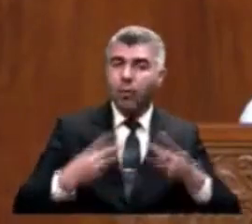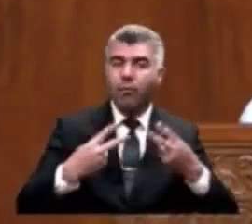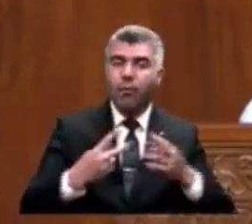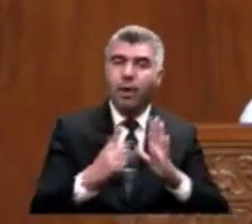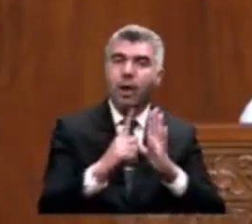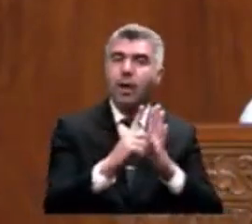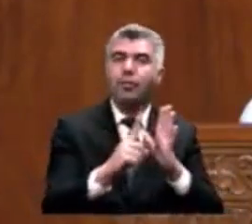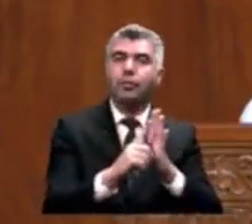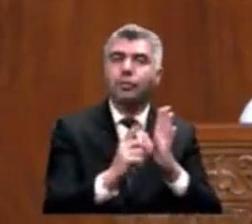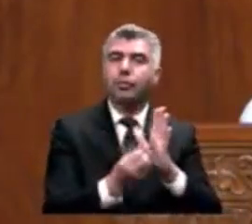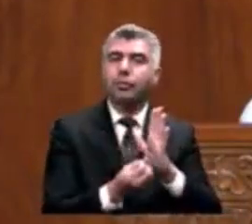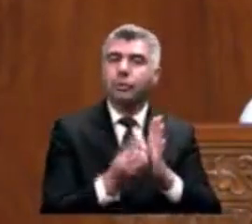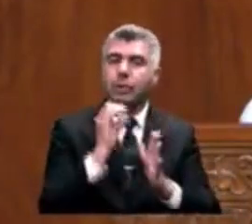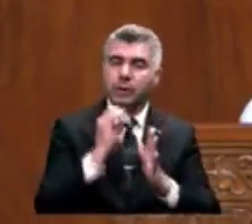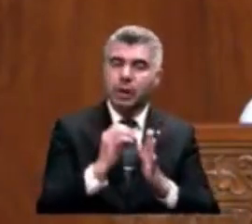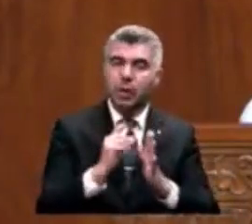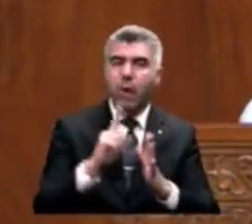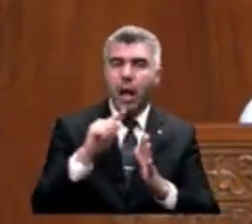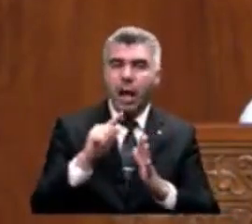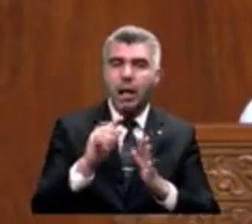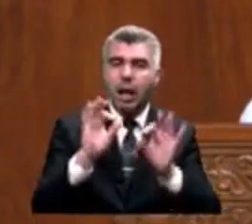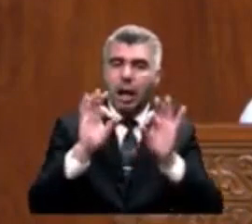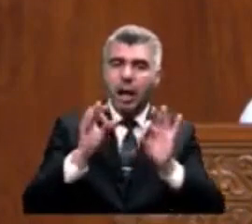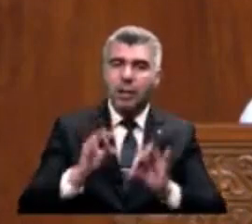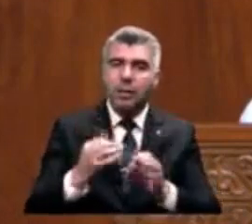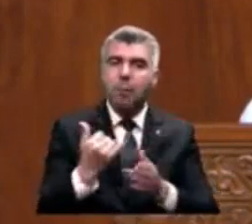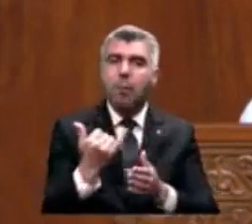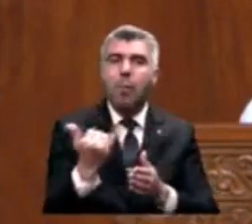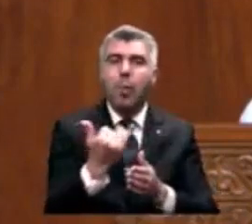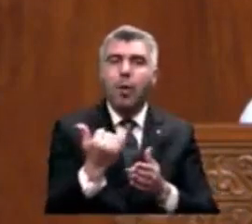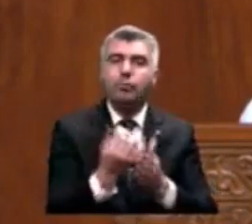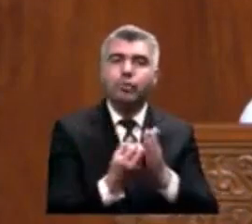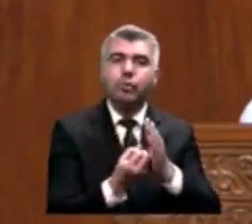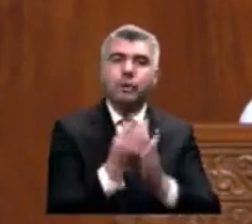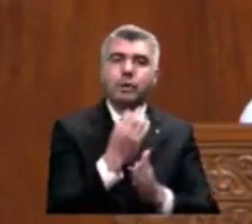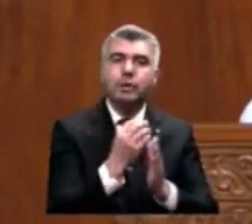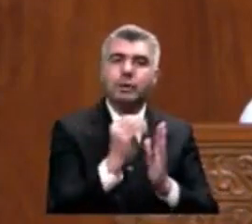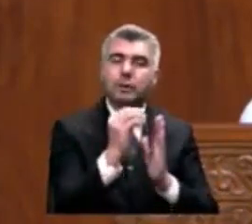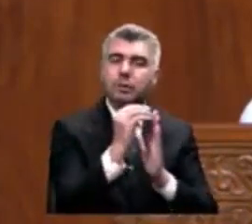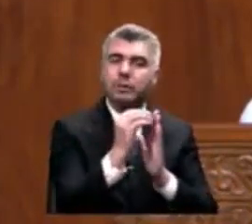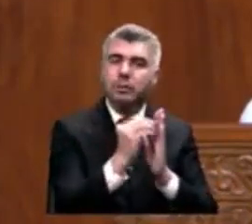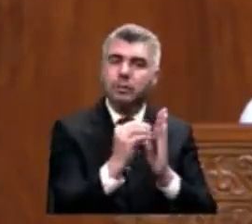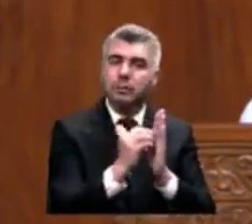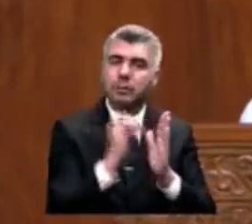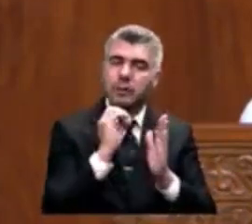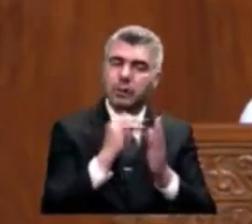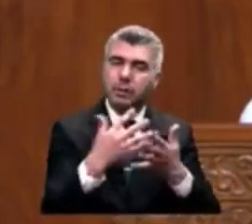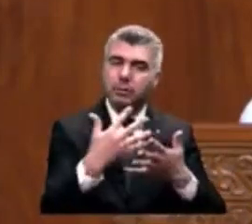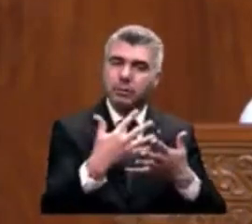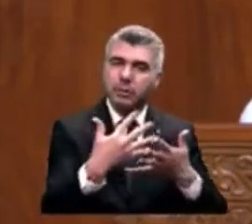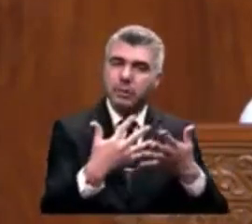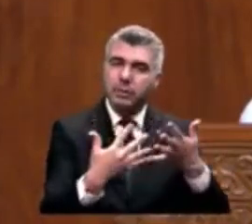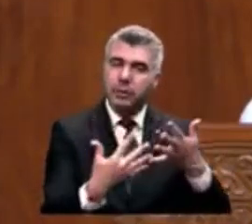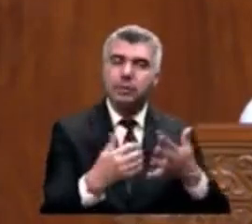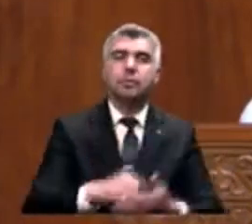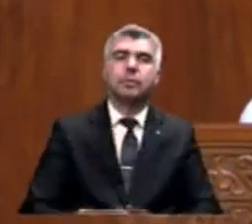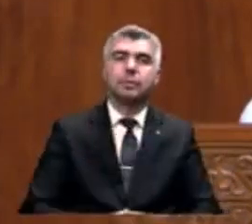الجديد بعدد هام من المستجدات يمكن الإشارة إلى